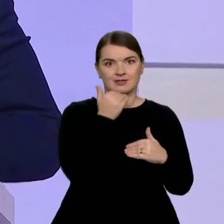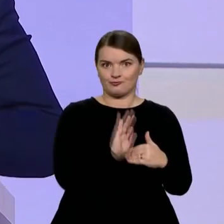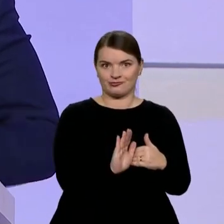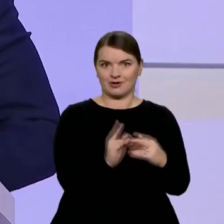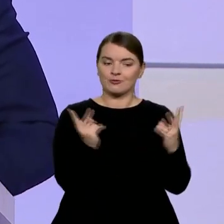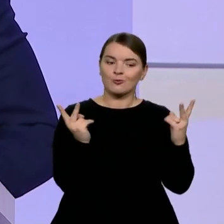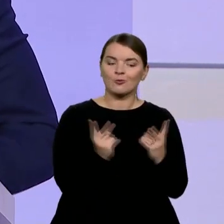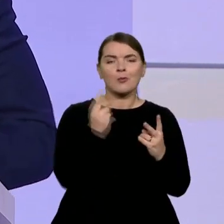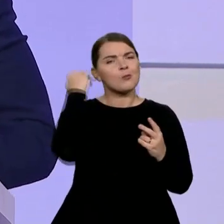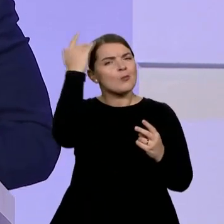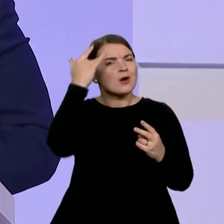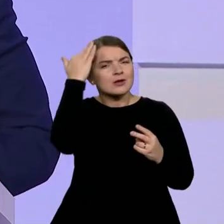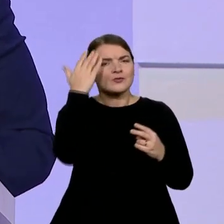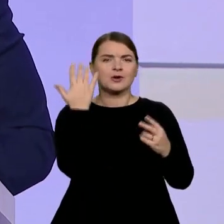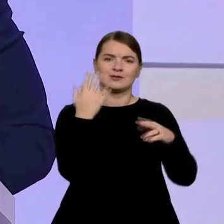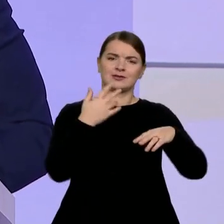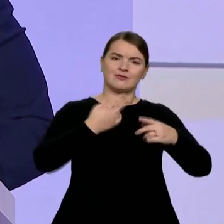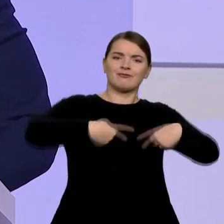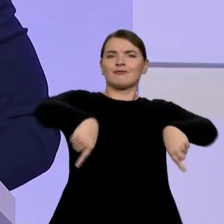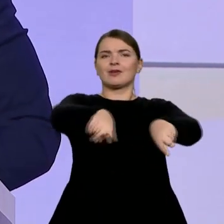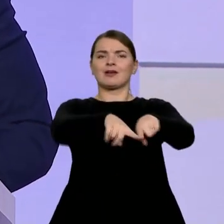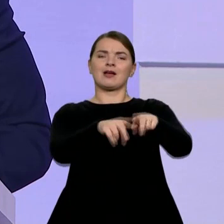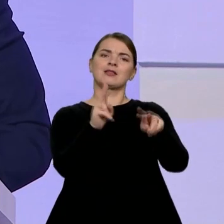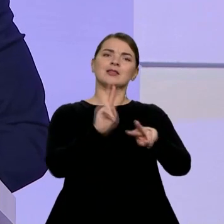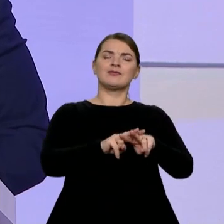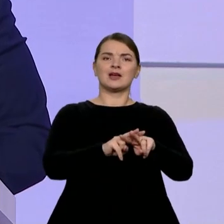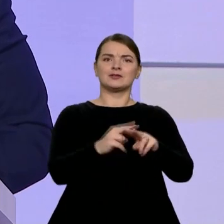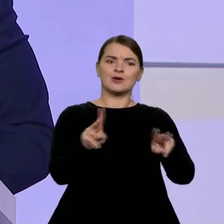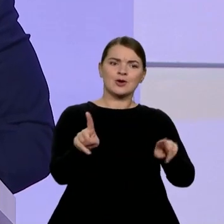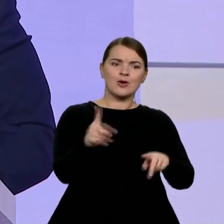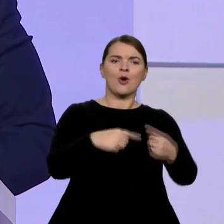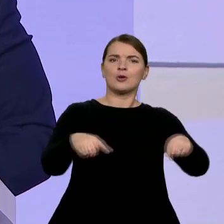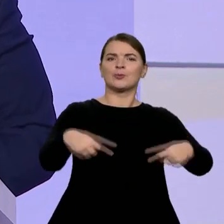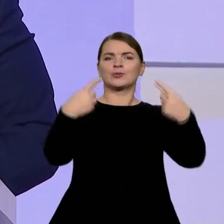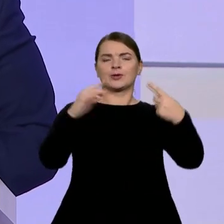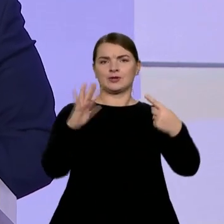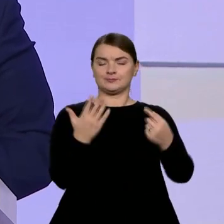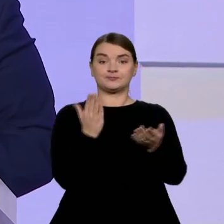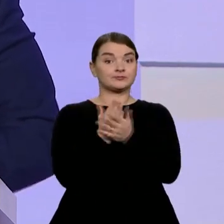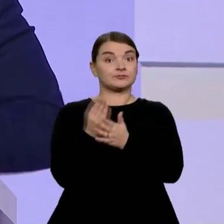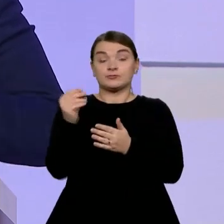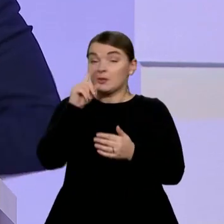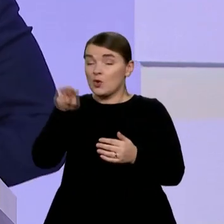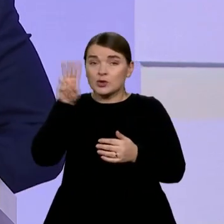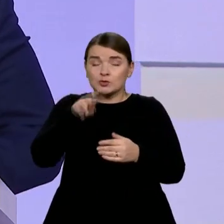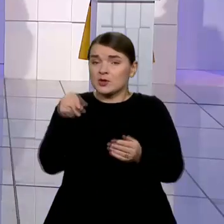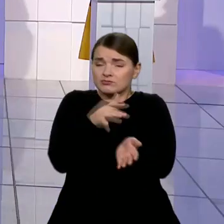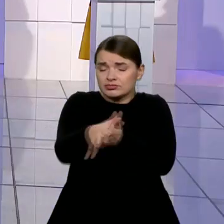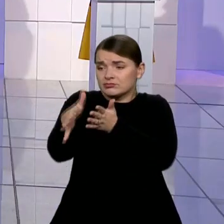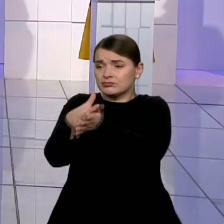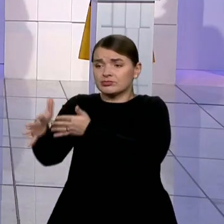kaip įveiklinti šitą erdvę. Mes turim ir daugiau infrastruktūros objektų, kuriams išleidom daugybę milijonų, kurie